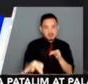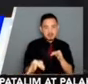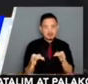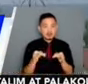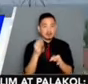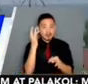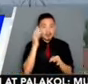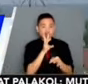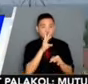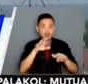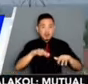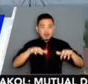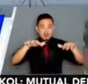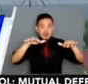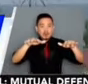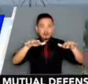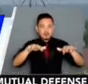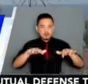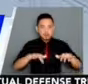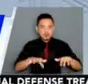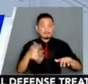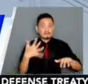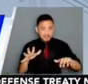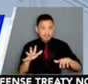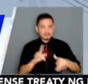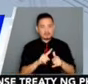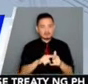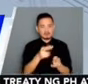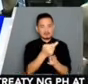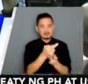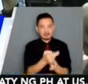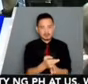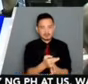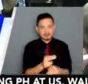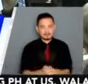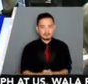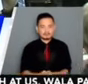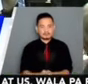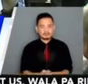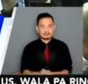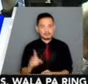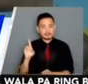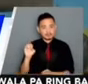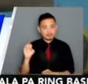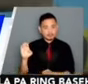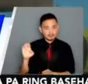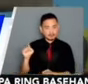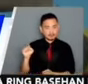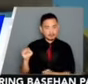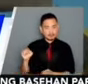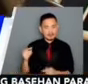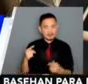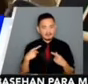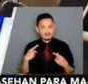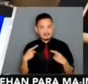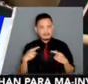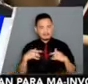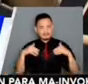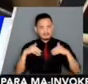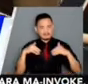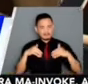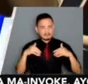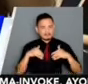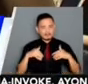yung baha kaya ito ang gustong maab ng sektor ng Enerhiya na isa sa mga tinalakay sa power summit 2024 we have